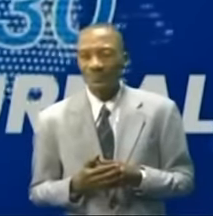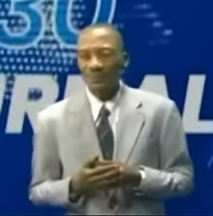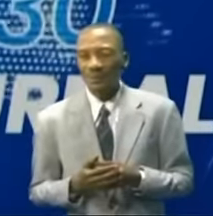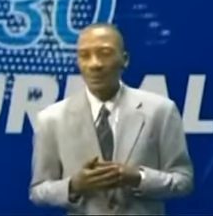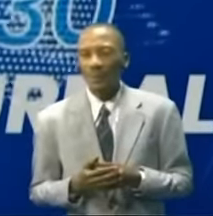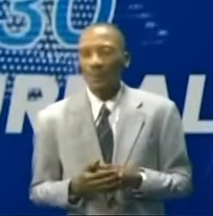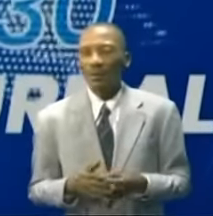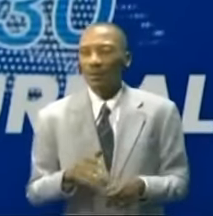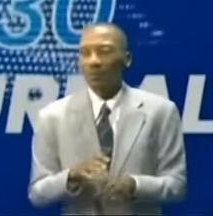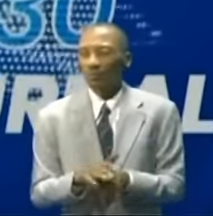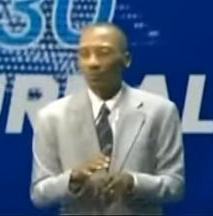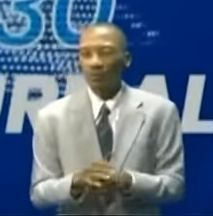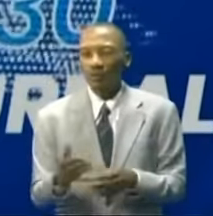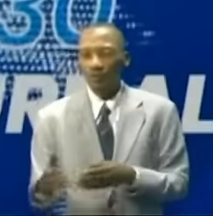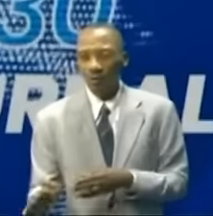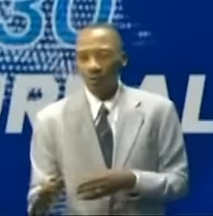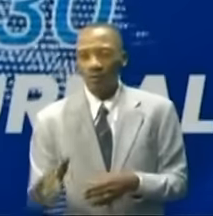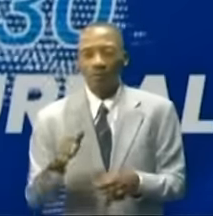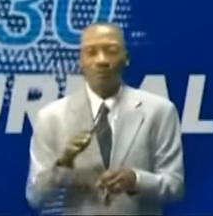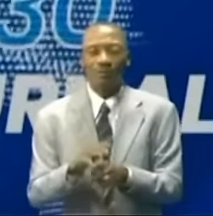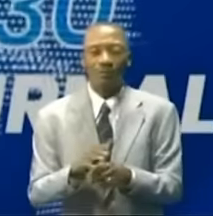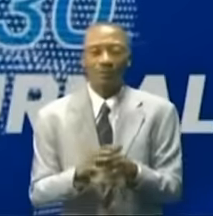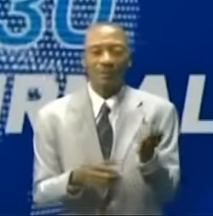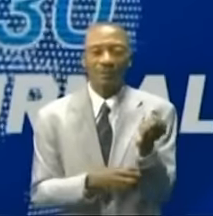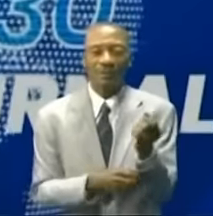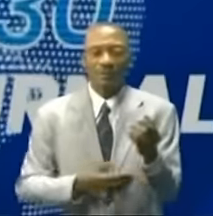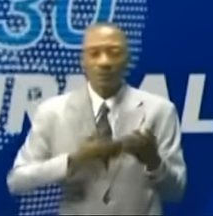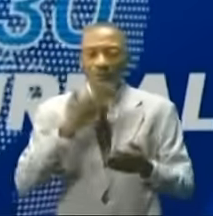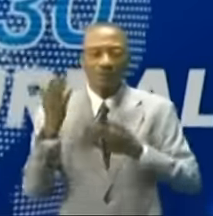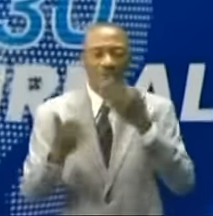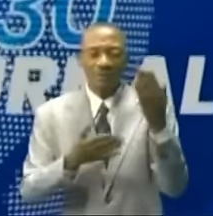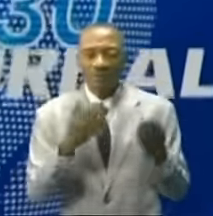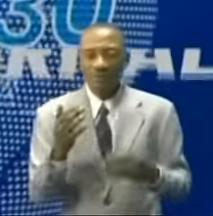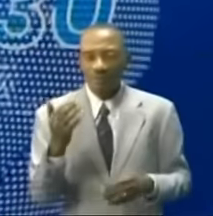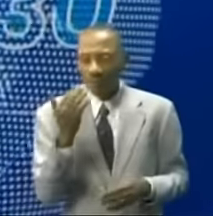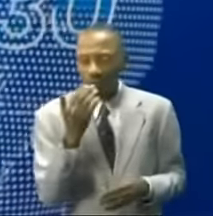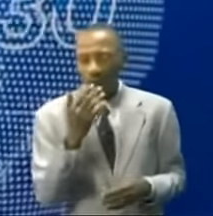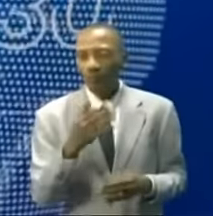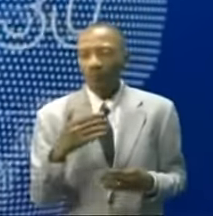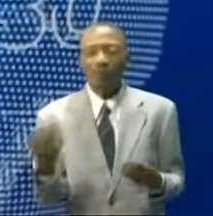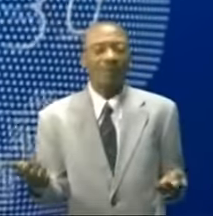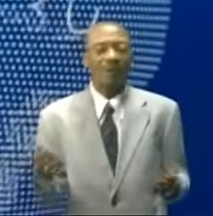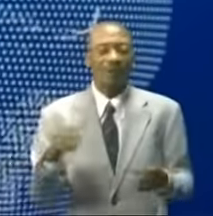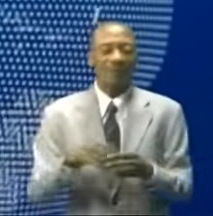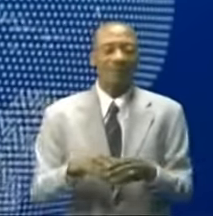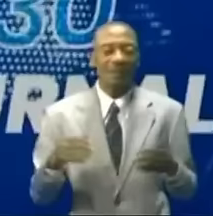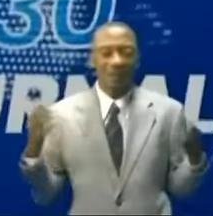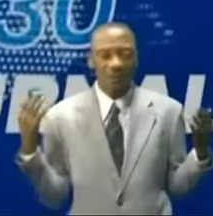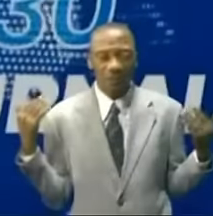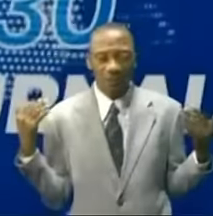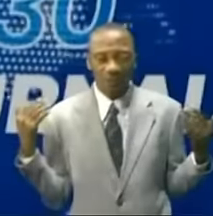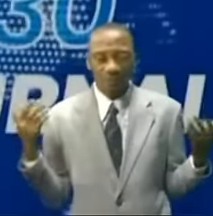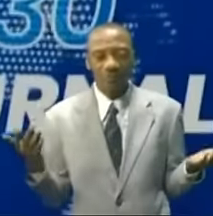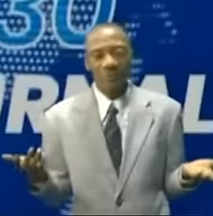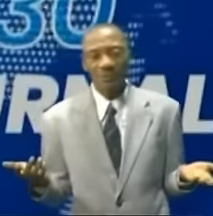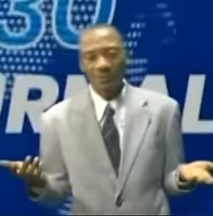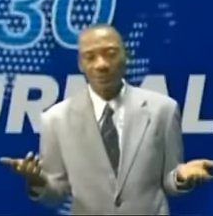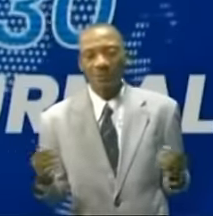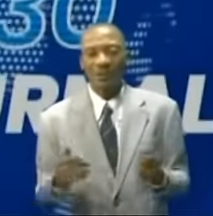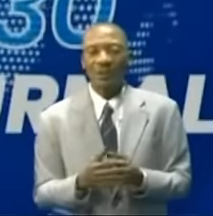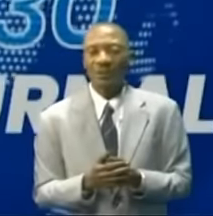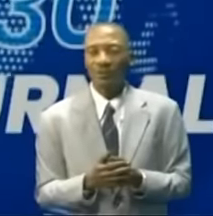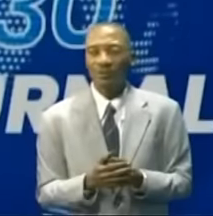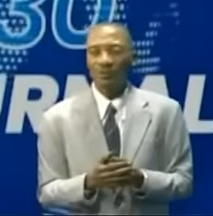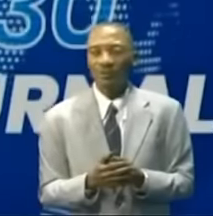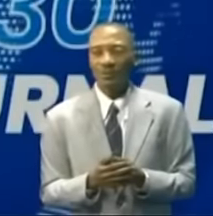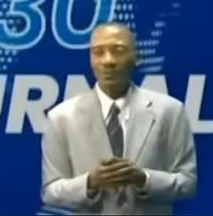disparus et 75 rescapés. C'est le bilan provisoire du naufrage d'un convoi de pirogues couplées et motorisées survenu la nuit de ce